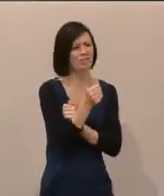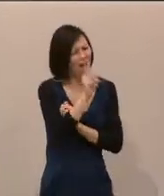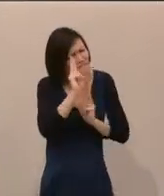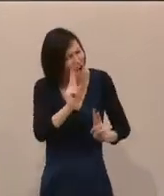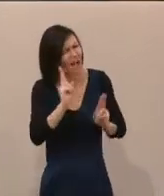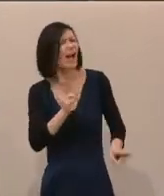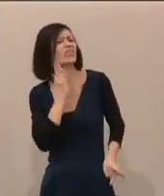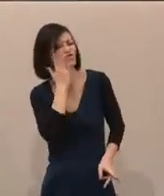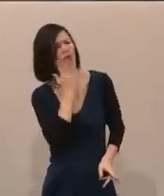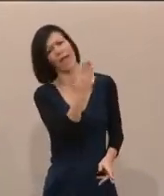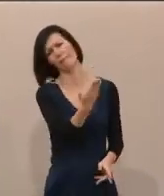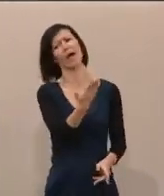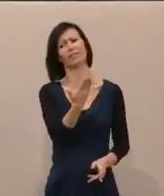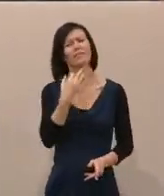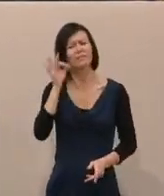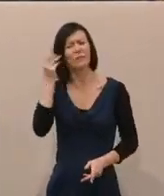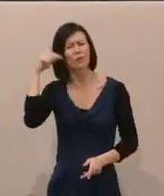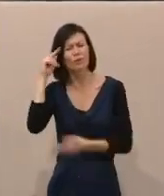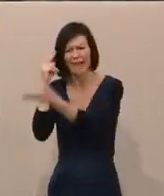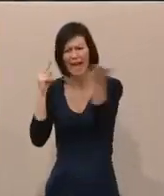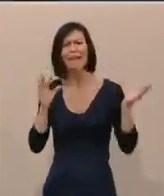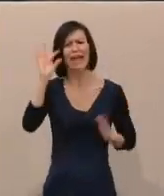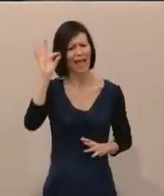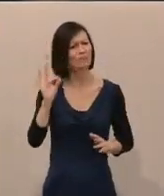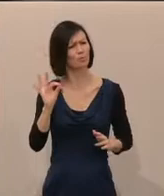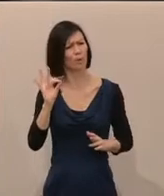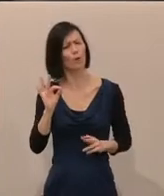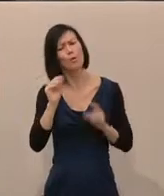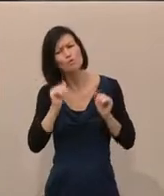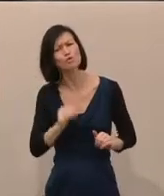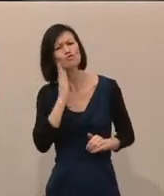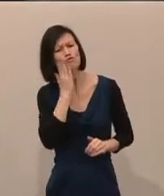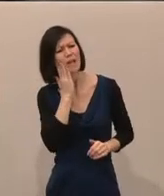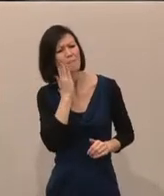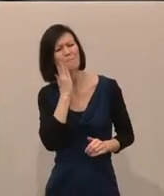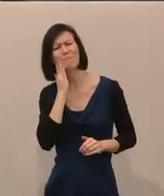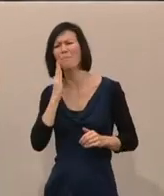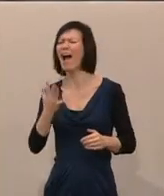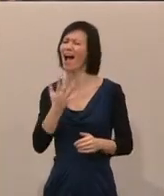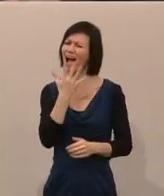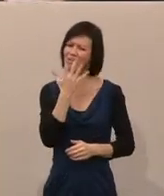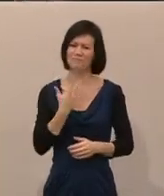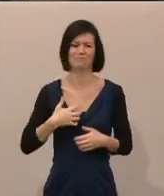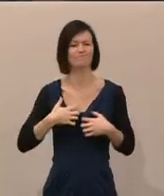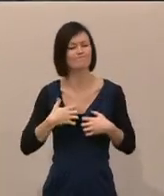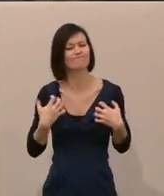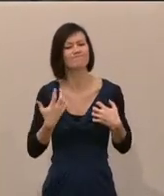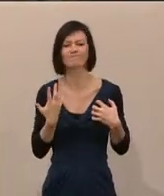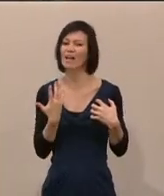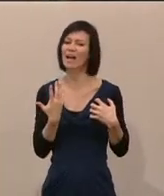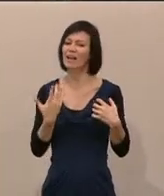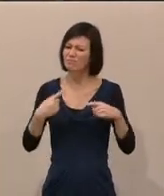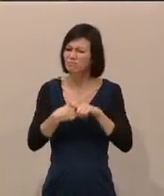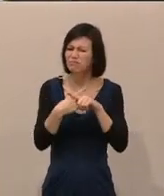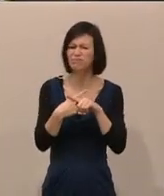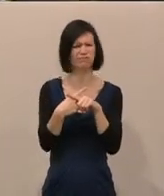sich dafür, meine Damen und Herren von der FPÖ. Hass und Feindbilder innerhalb der Gesellschaft, das